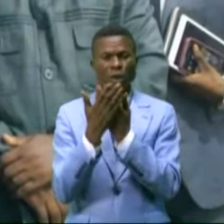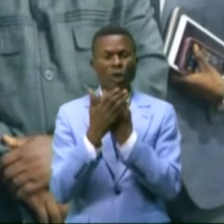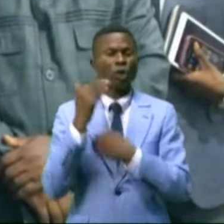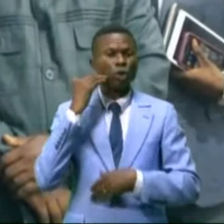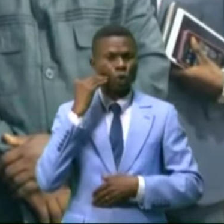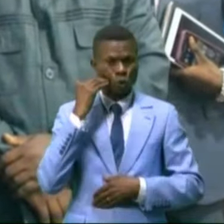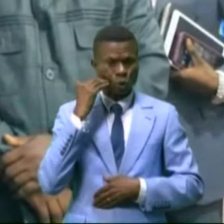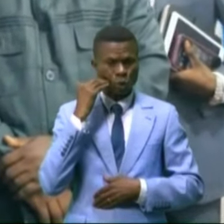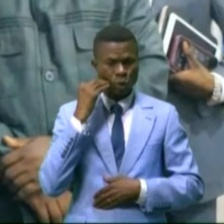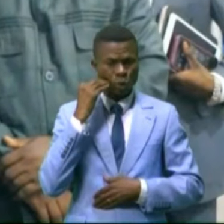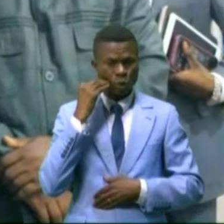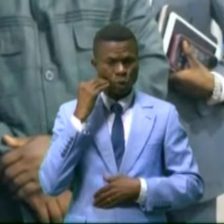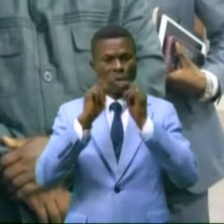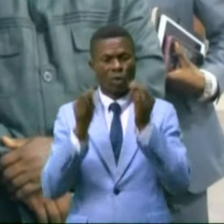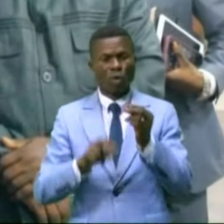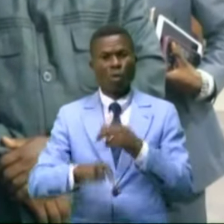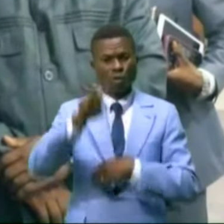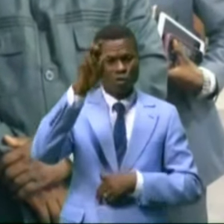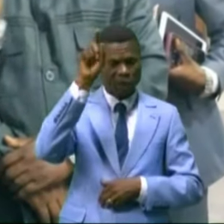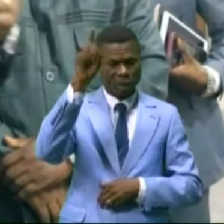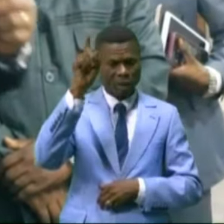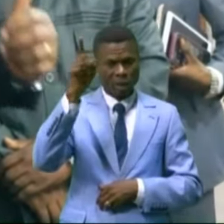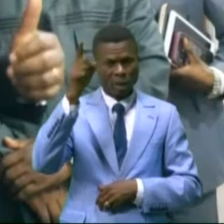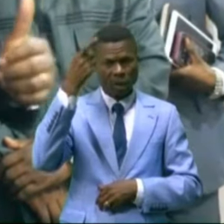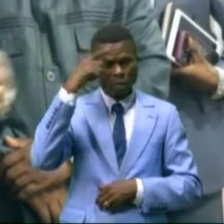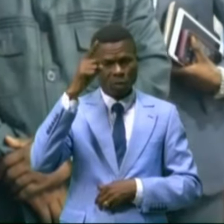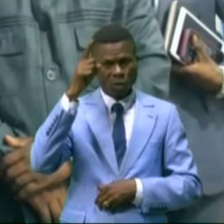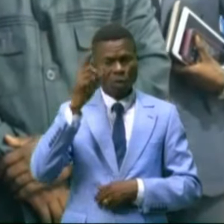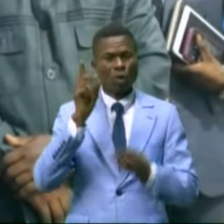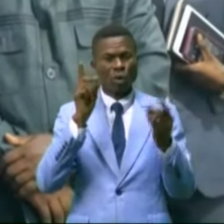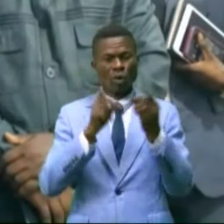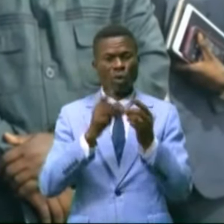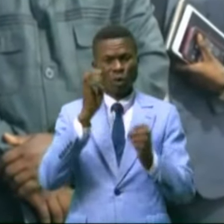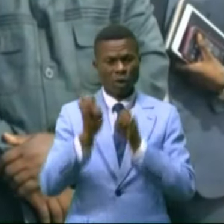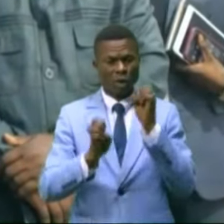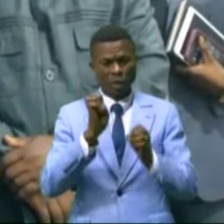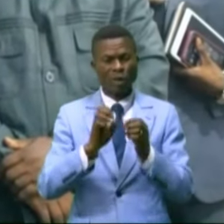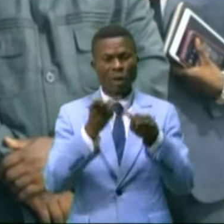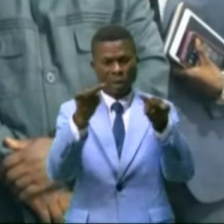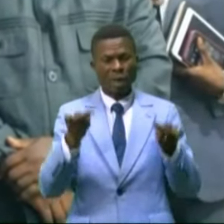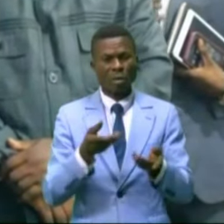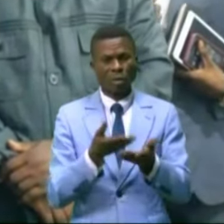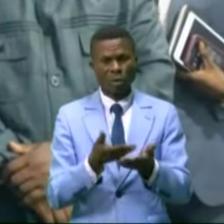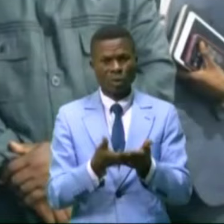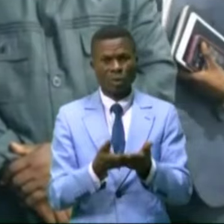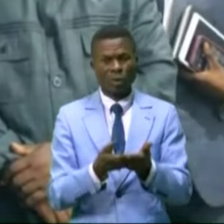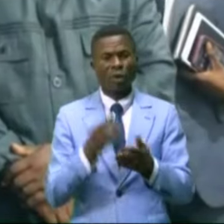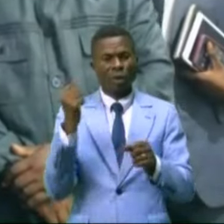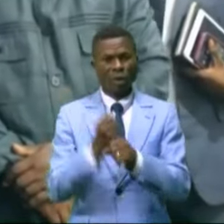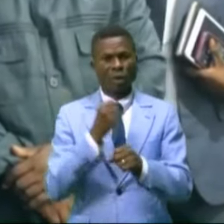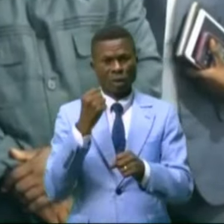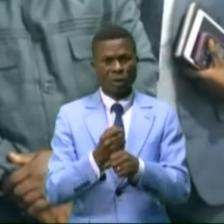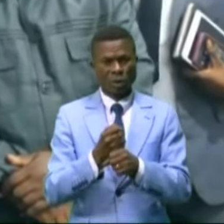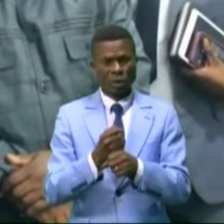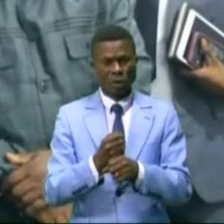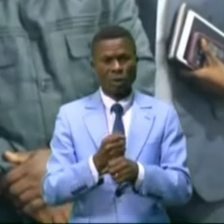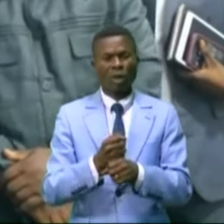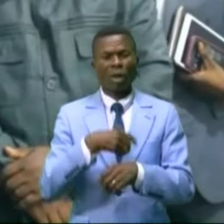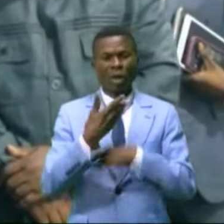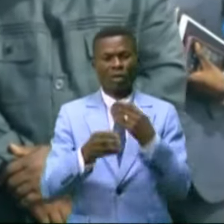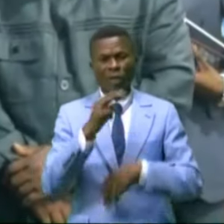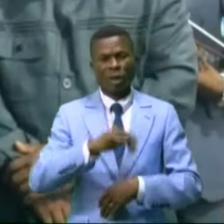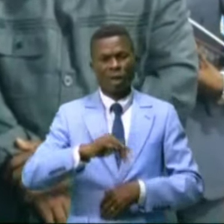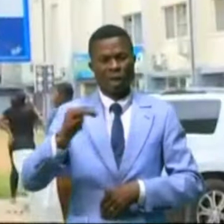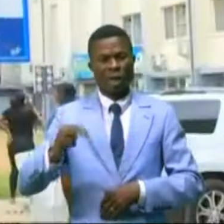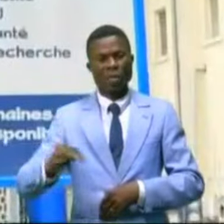la première équipe pour faire premièrement et les travaux vont commencer normalement au mois